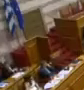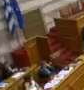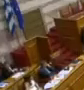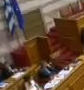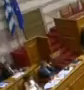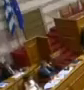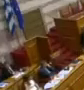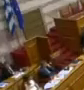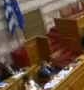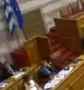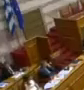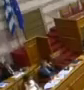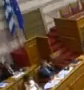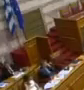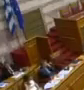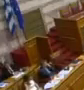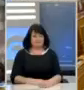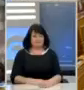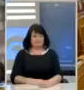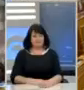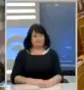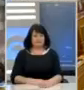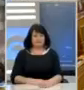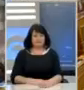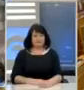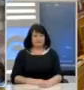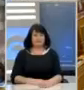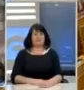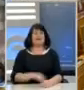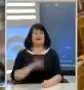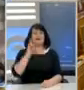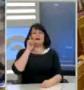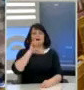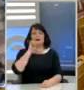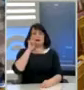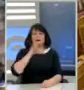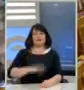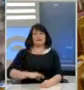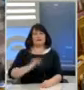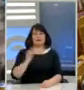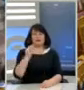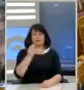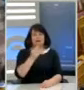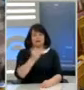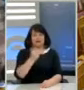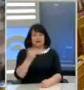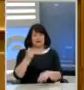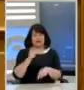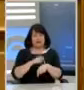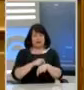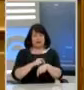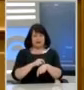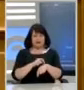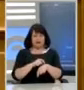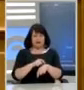Κυρίες και κύριοι βουλευτές, σε λίγο